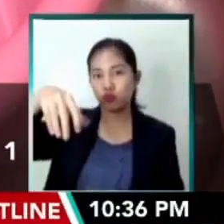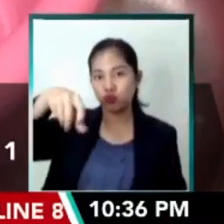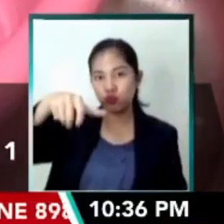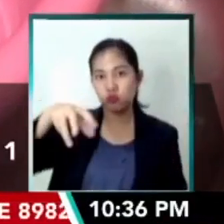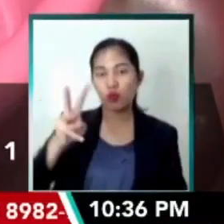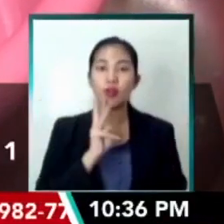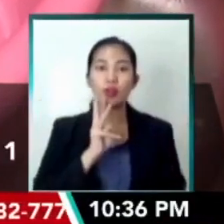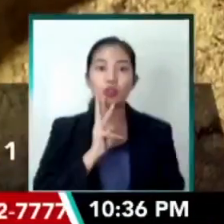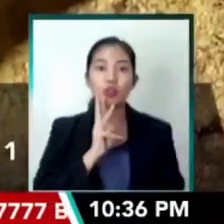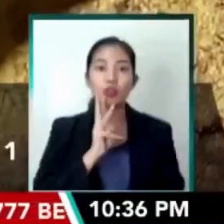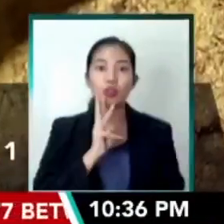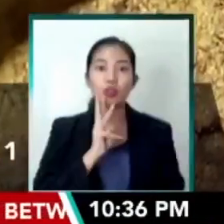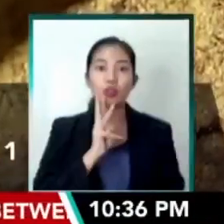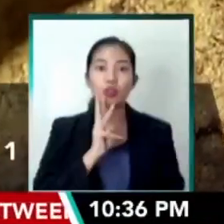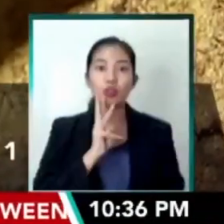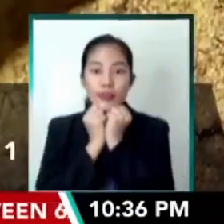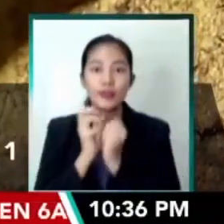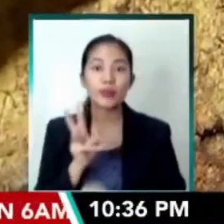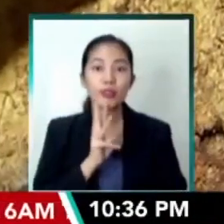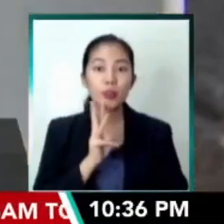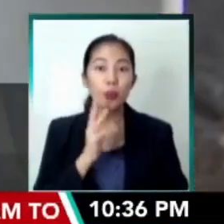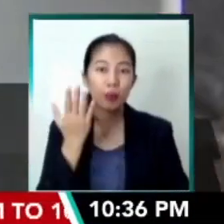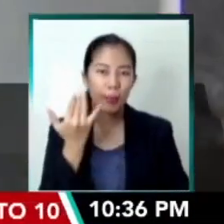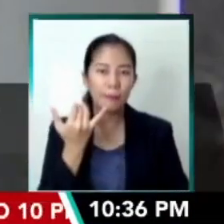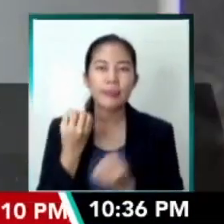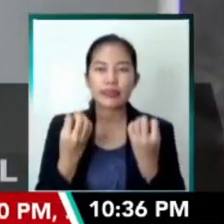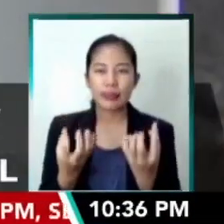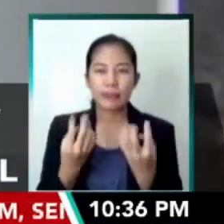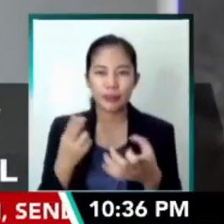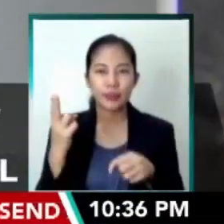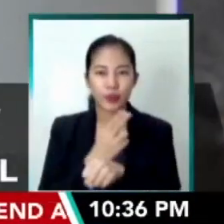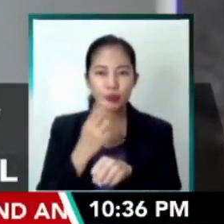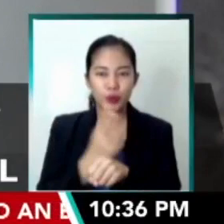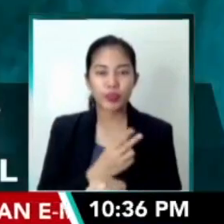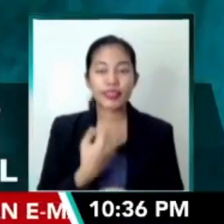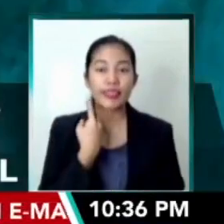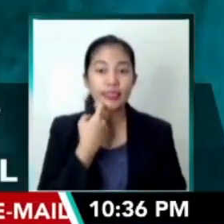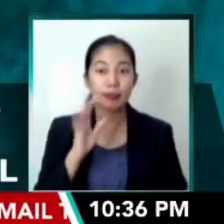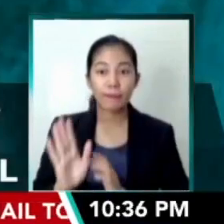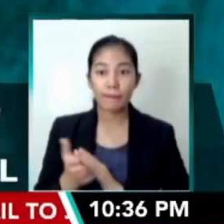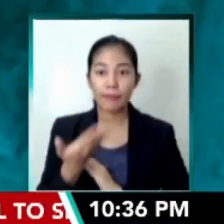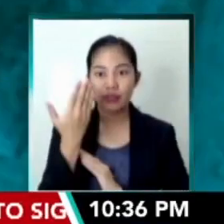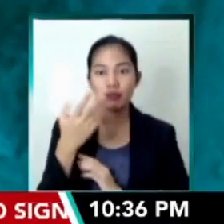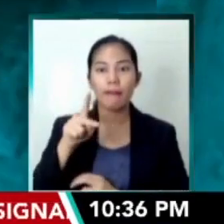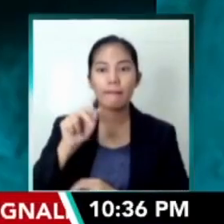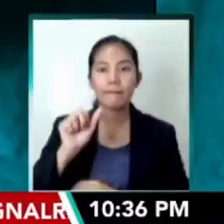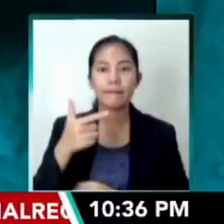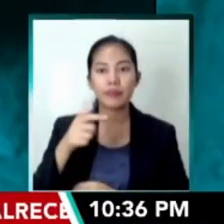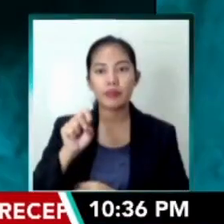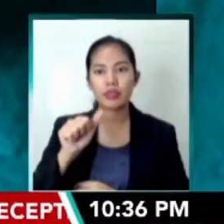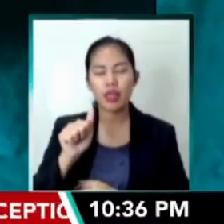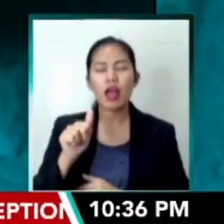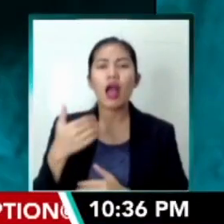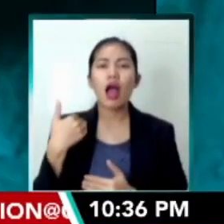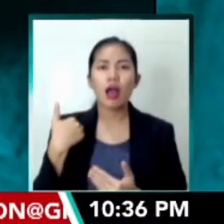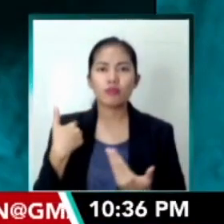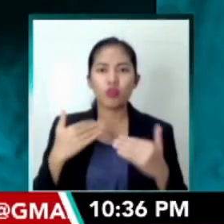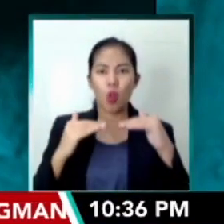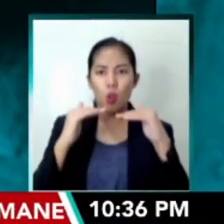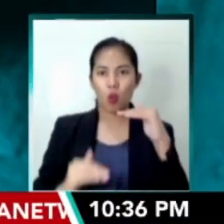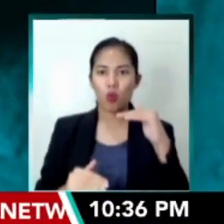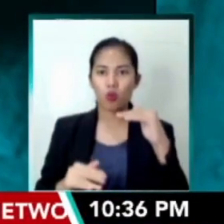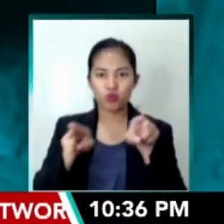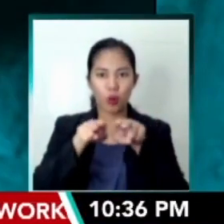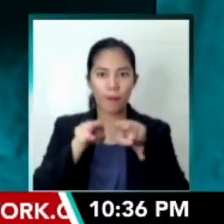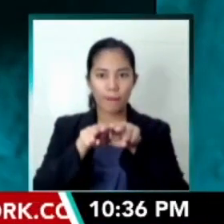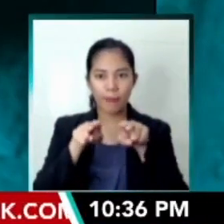mataas na demand tuwing umaga. Sa tala ng pag-asa kaninang umaga, nananatiling mababa sa normal high water level ang tubig sa mga